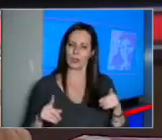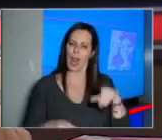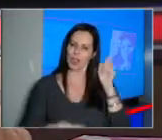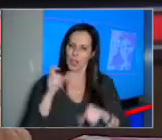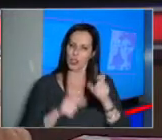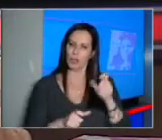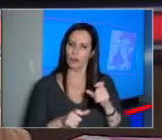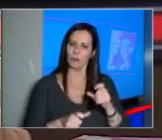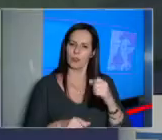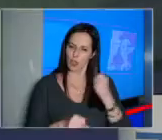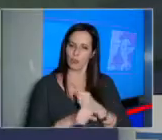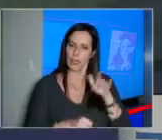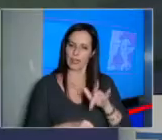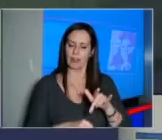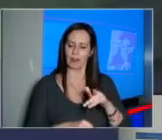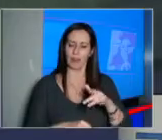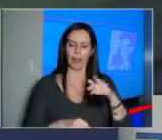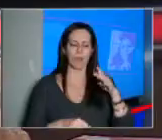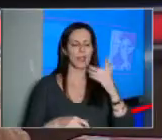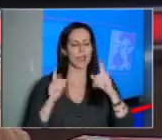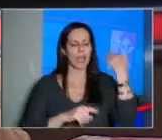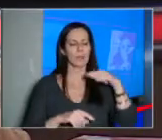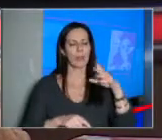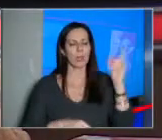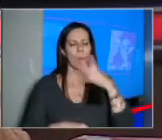אנשים מחתרתיים שעבדו נגד האפרטהייד שם,